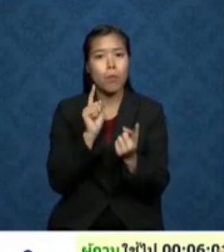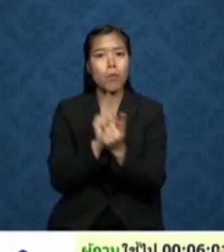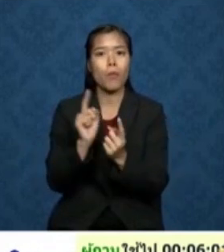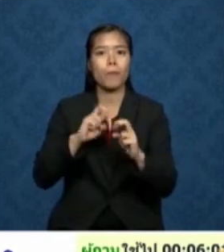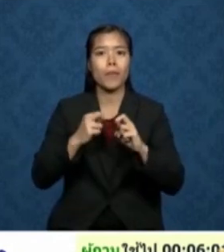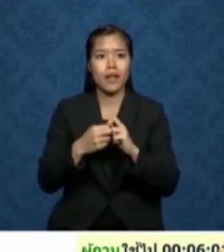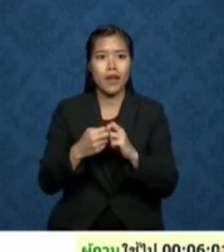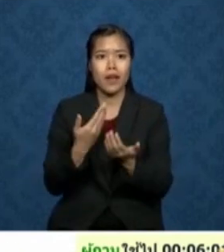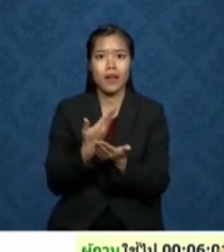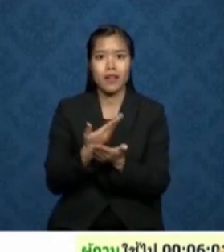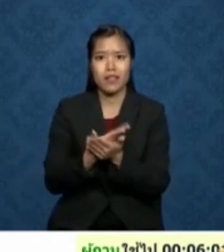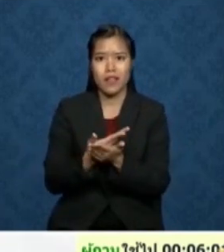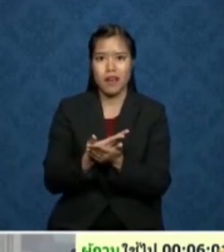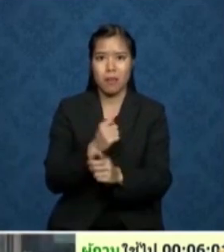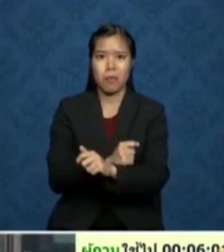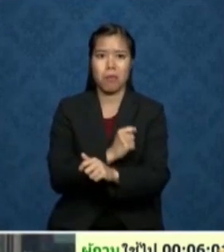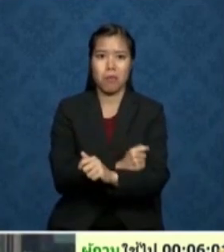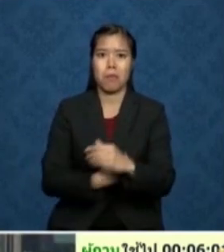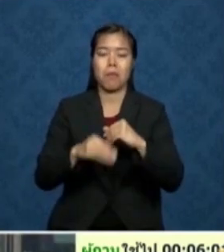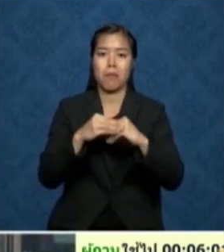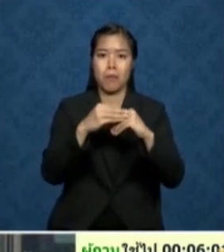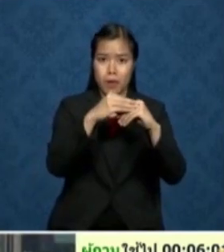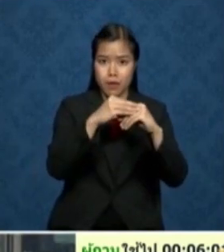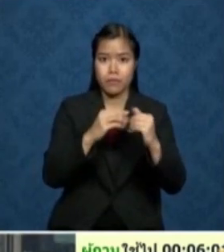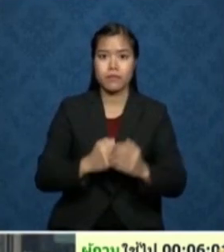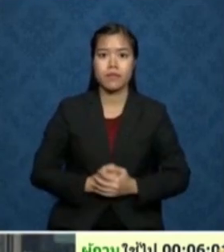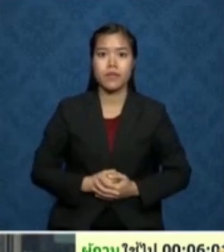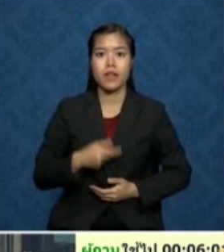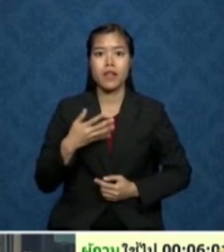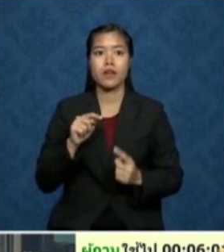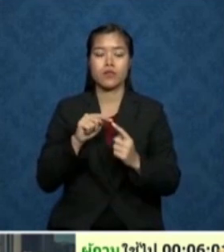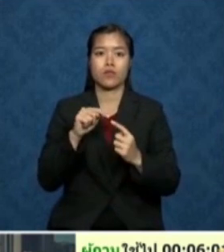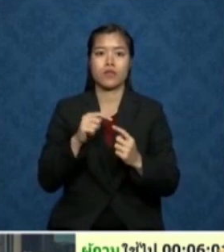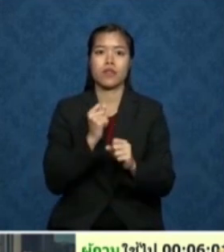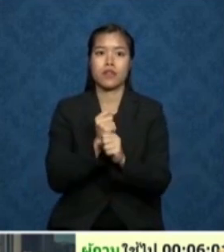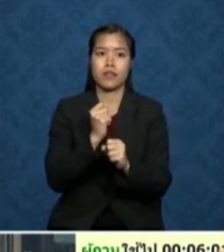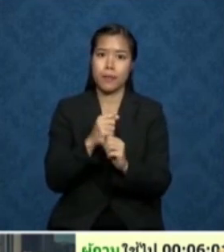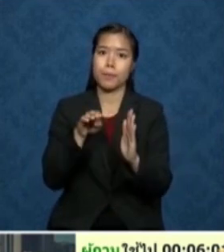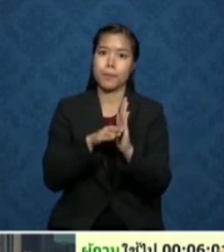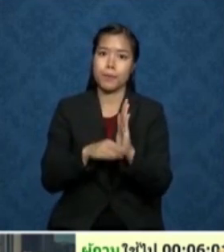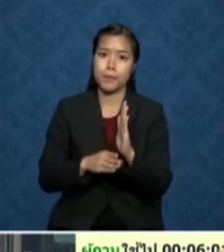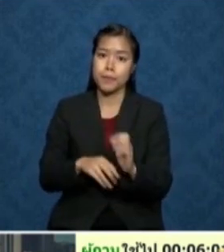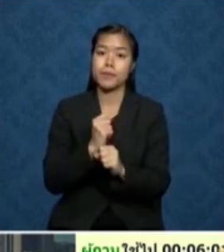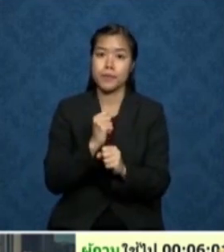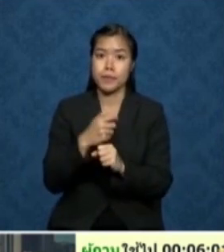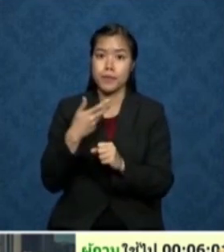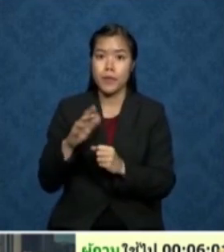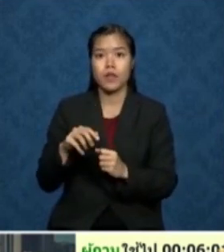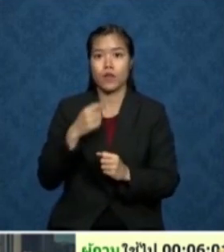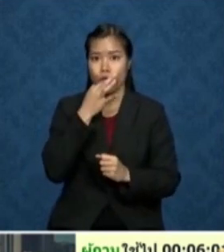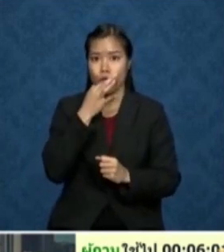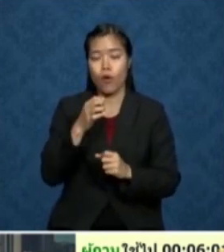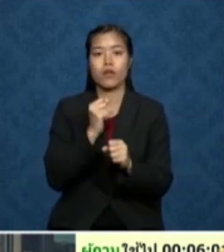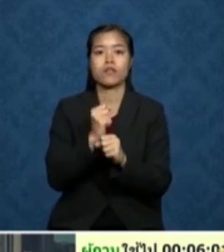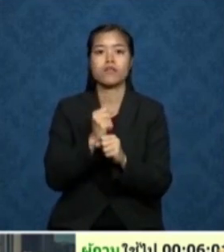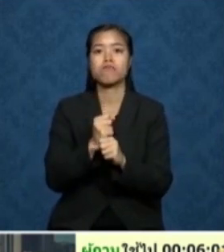นหนักข้าวของฮปิ categoryแลี่เจอ้ conclusion เราก็ได้นำไปสู่การฟ